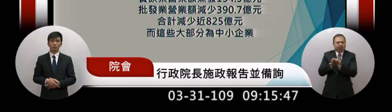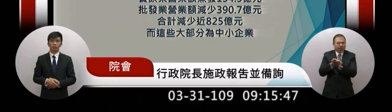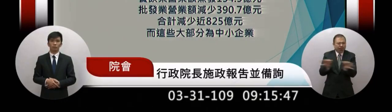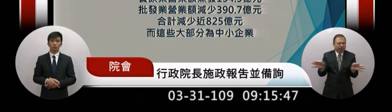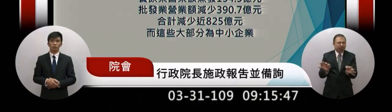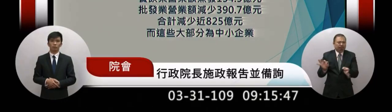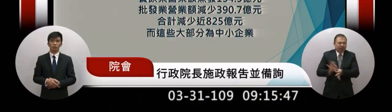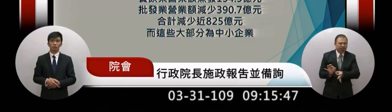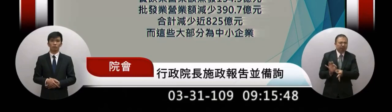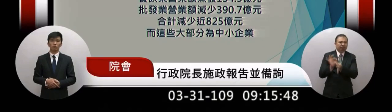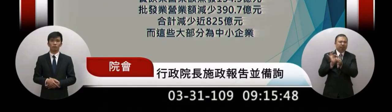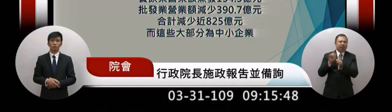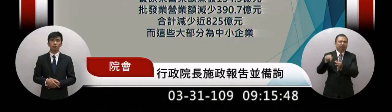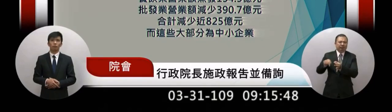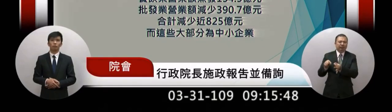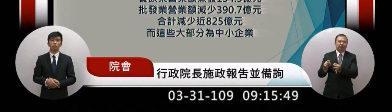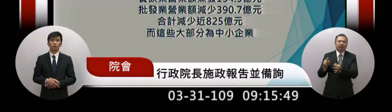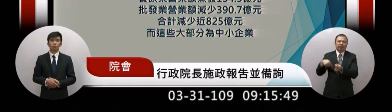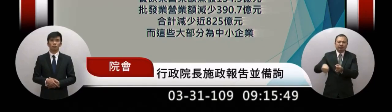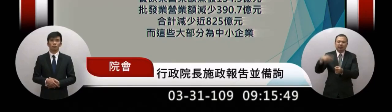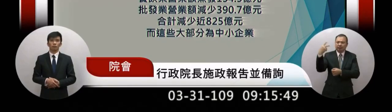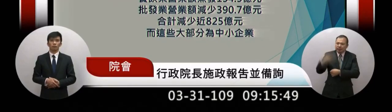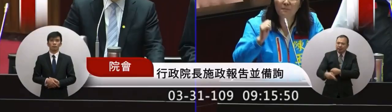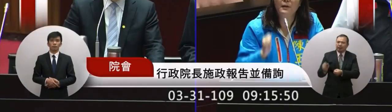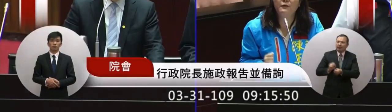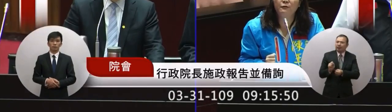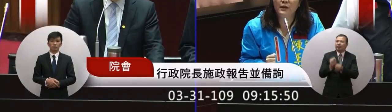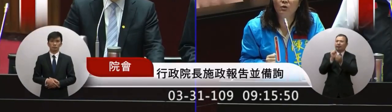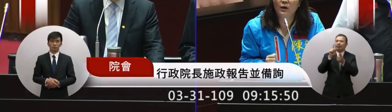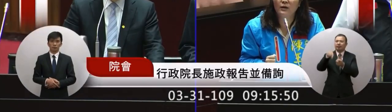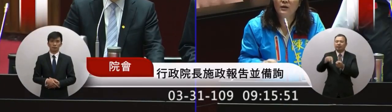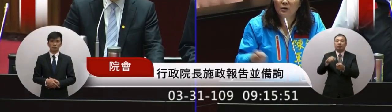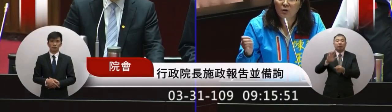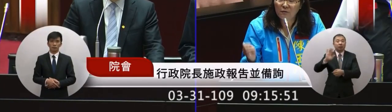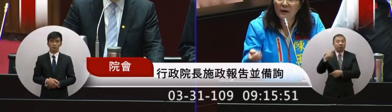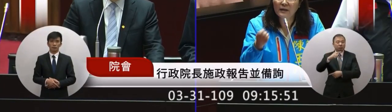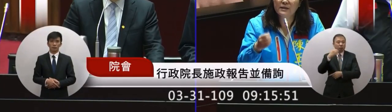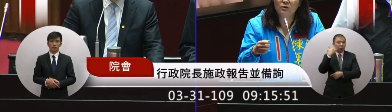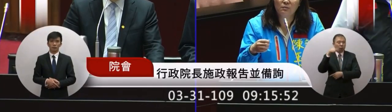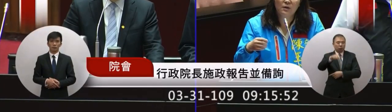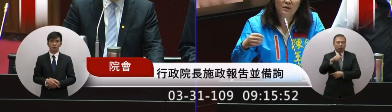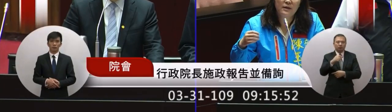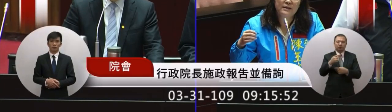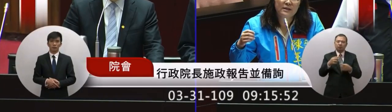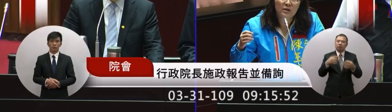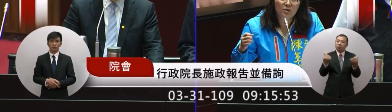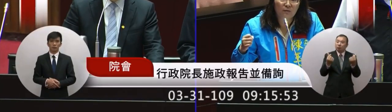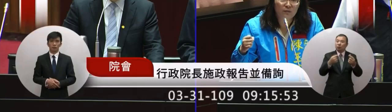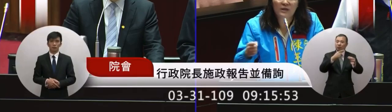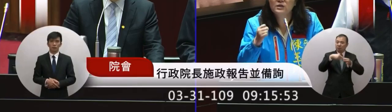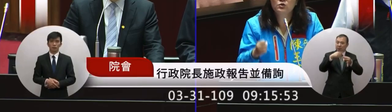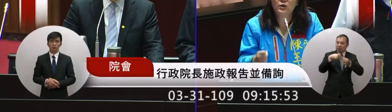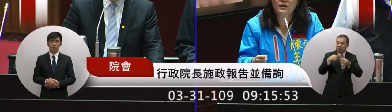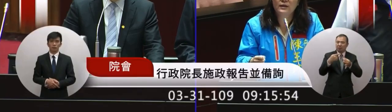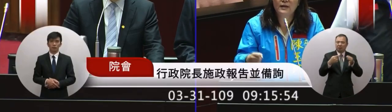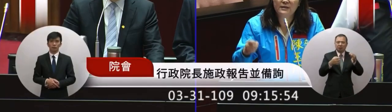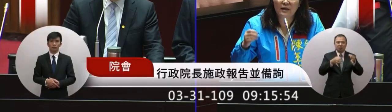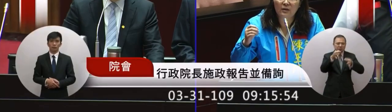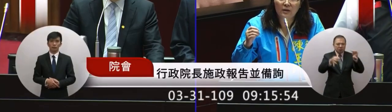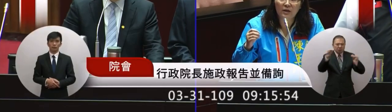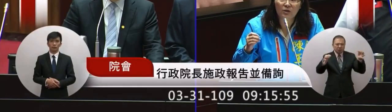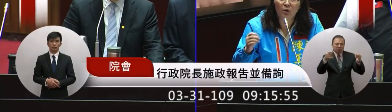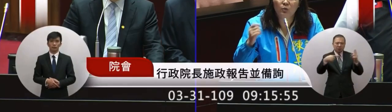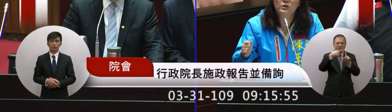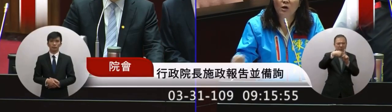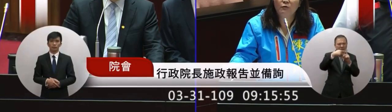者是所谓的家户哈，所谓的个人，但是你可以定排付条款，然后发给这种类似这种振兴券，让大